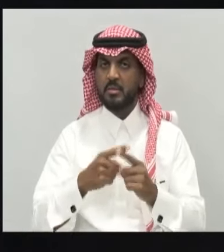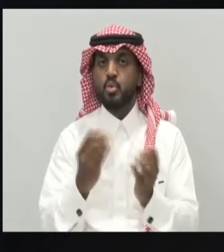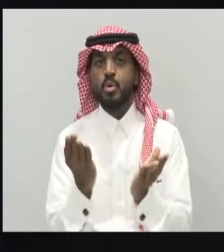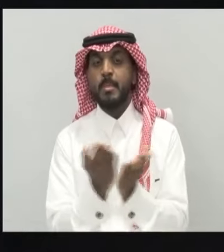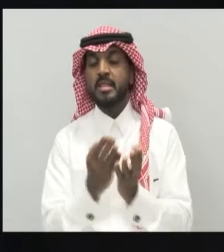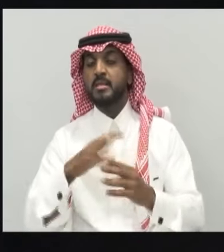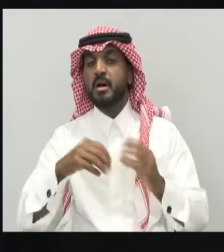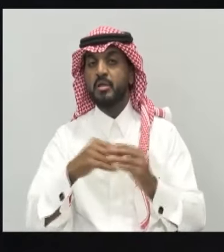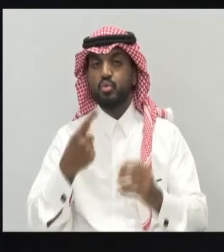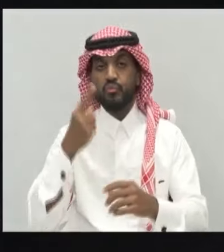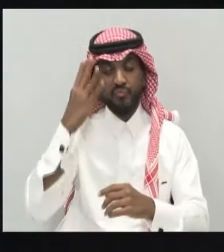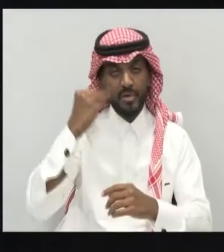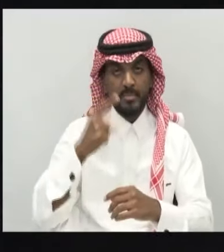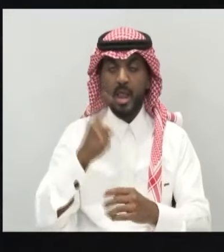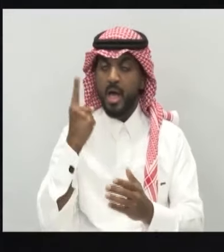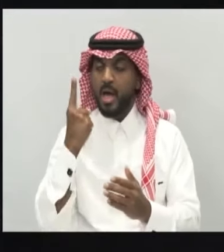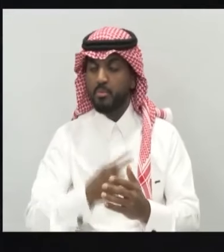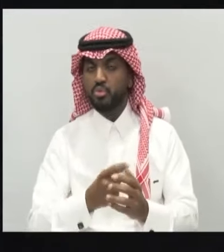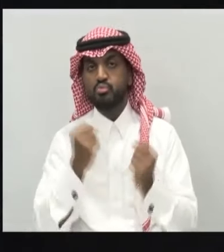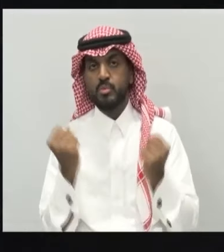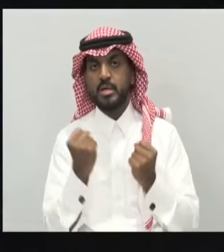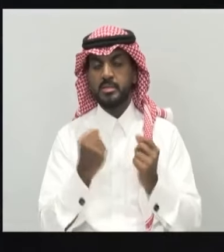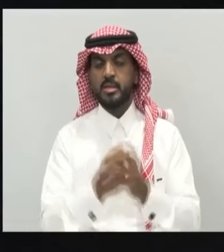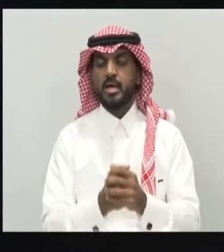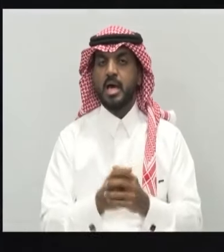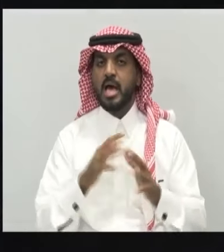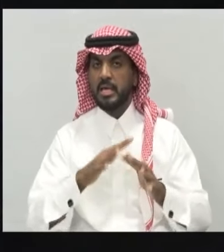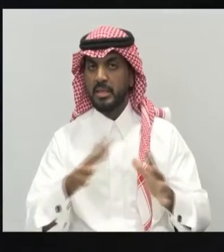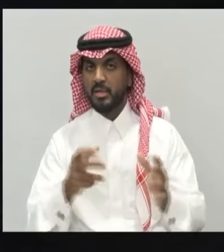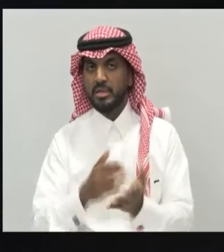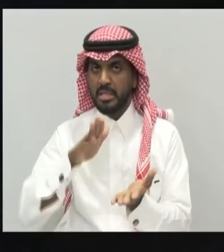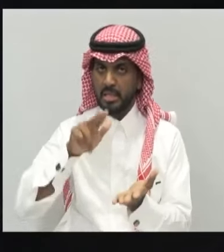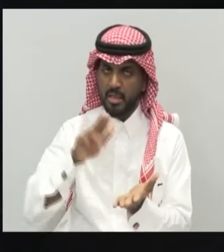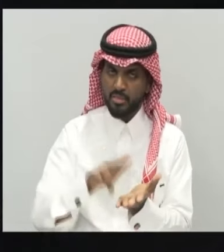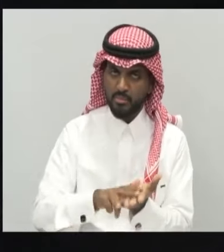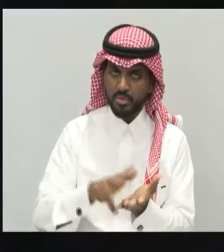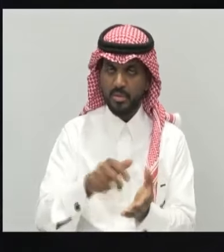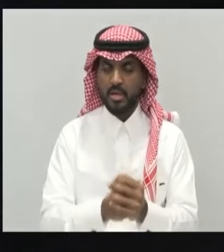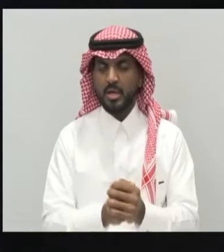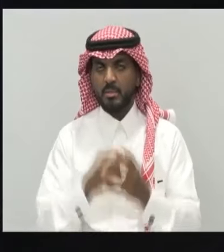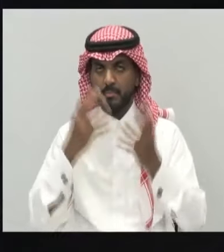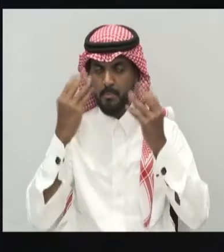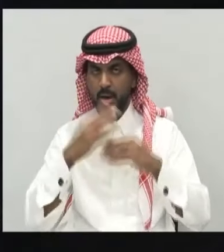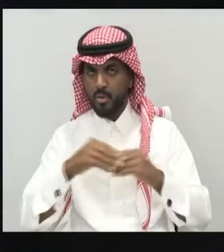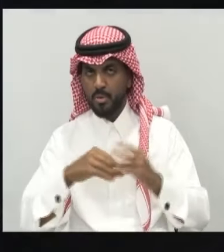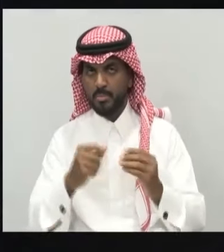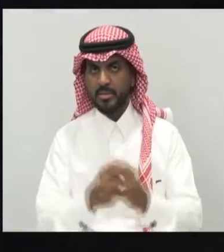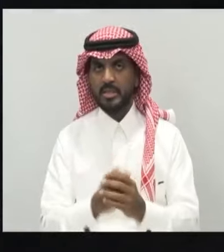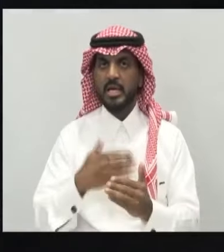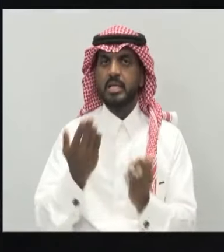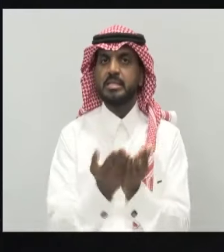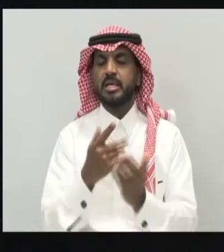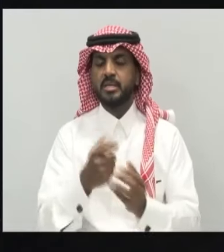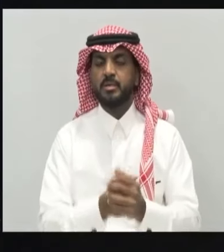لا يكفي مجرد الفهم لابد ان نمارس ونطبق اكثر حتى تثبت هذه المهاره اذا الى ان نلتقيكم في الحصه القادمه على